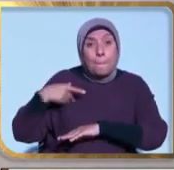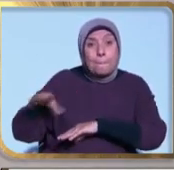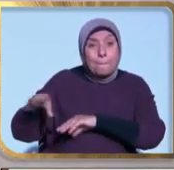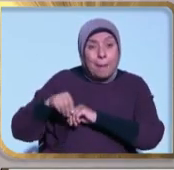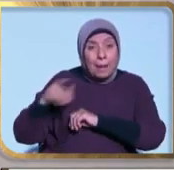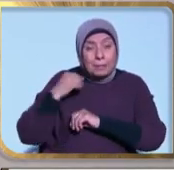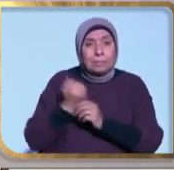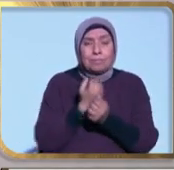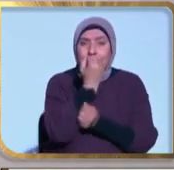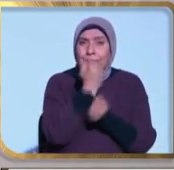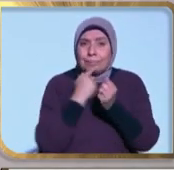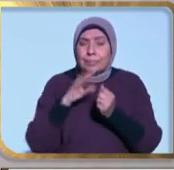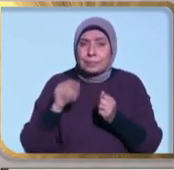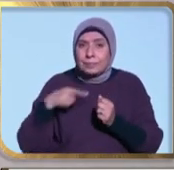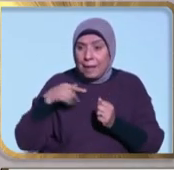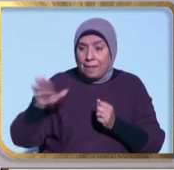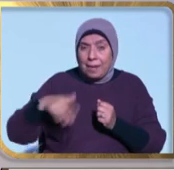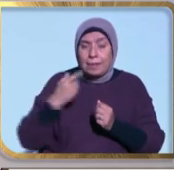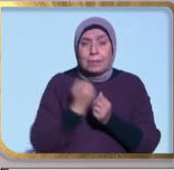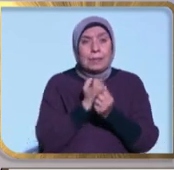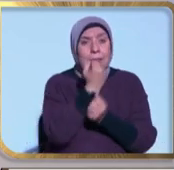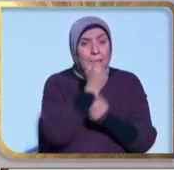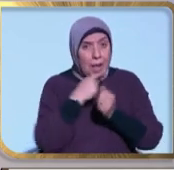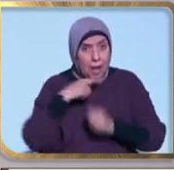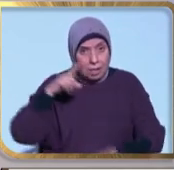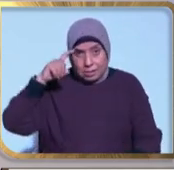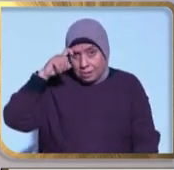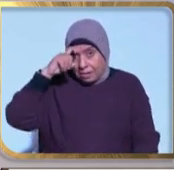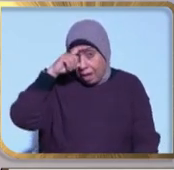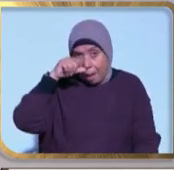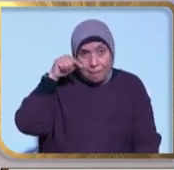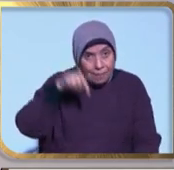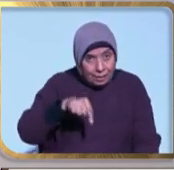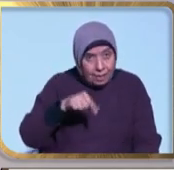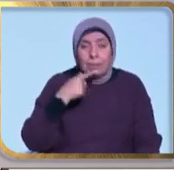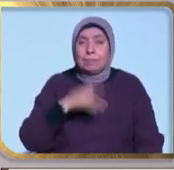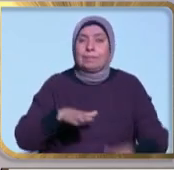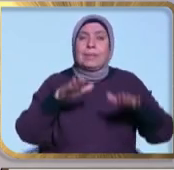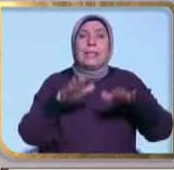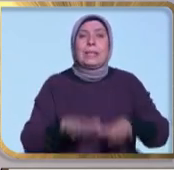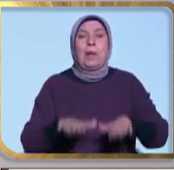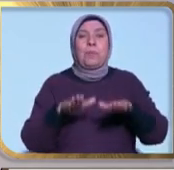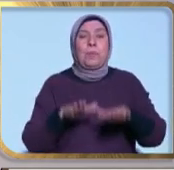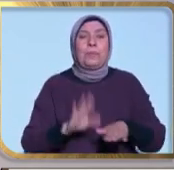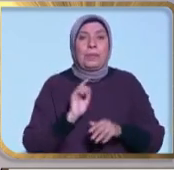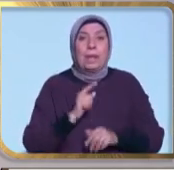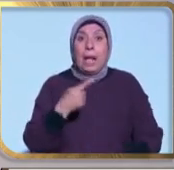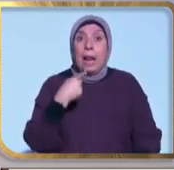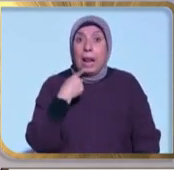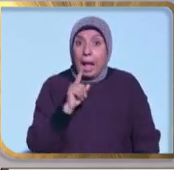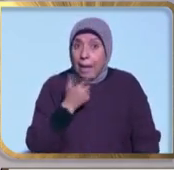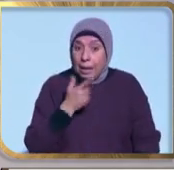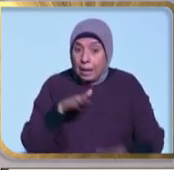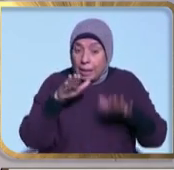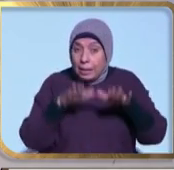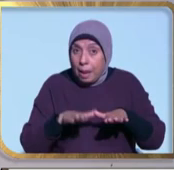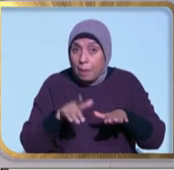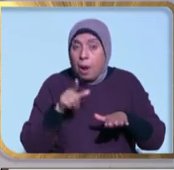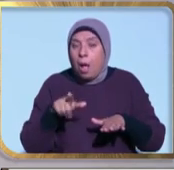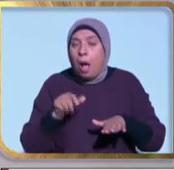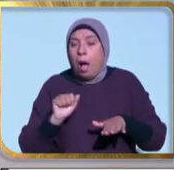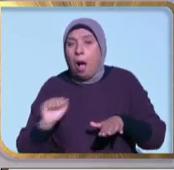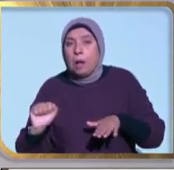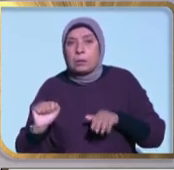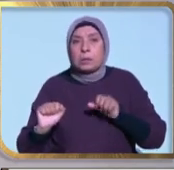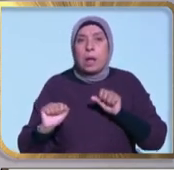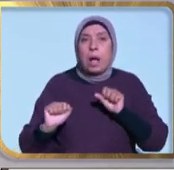لوحدها يعني تعذر عليها الوضوء فننتقل الى التيمم ولكن يكون لكل فريضه تيمم